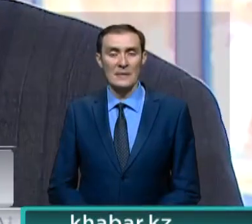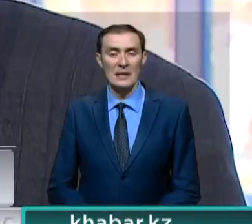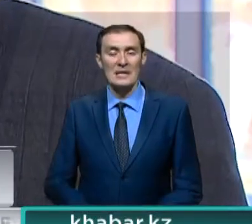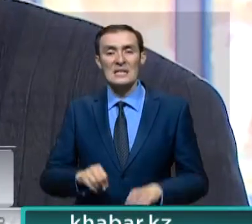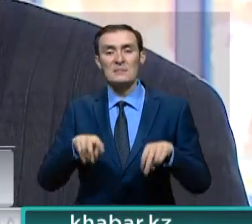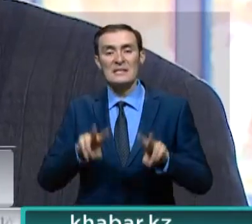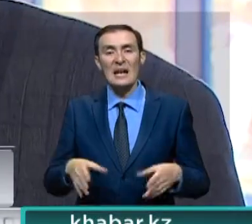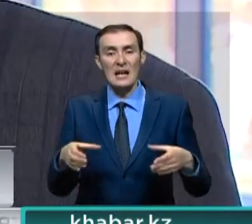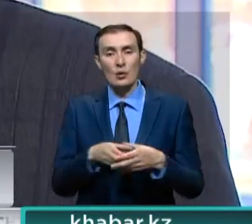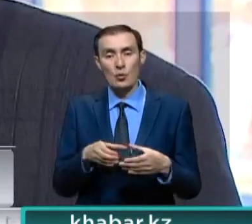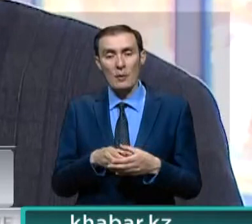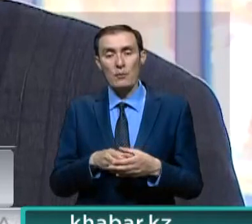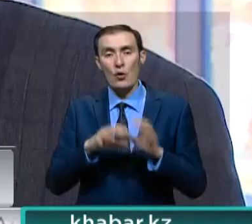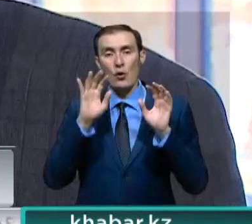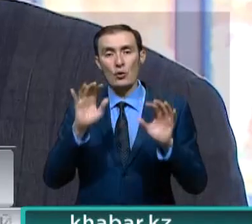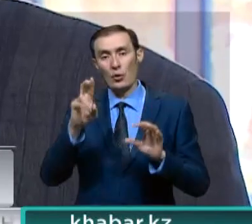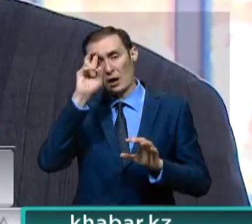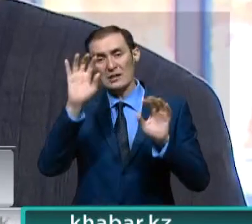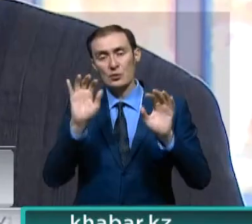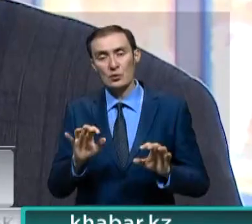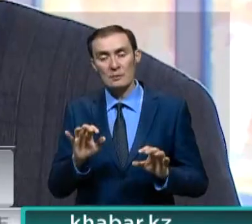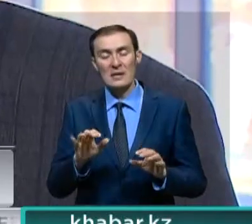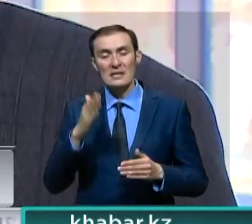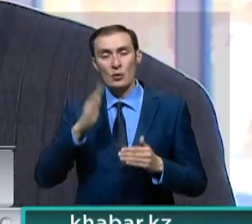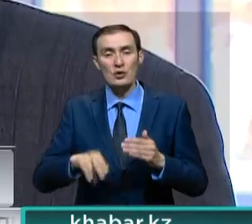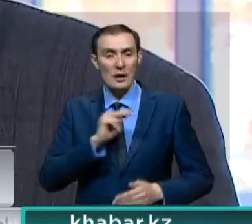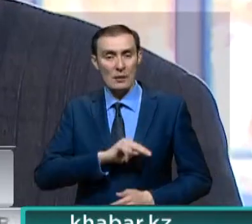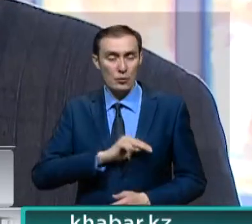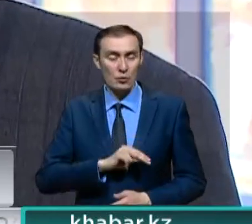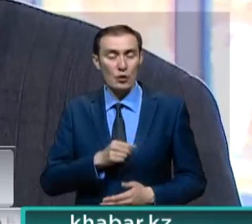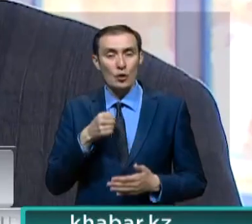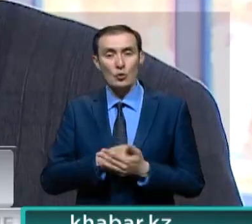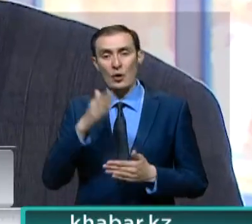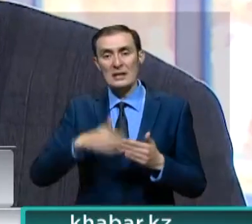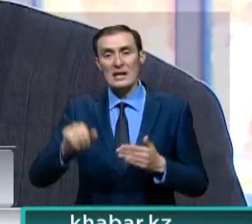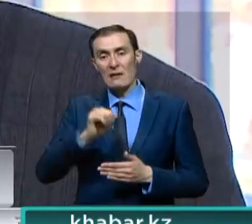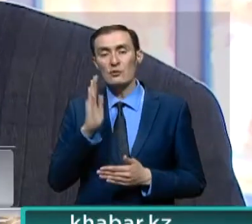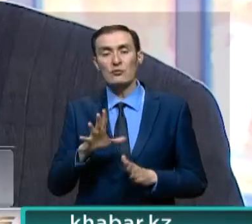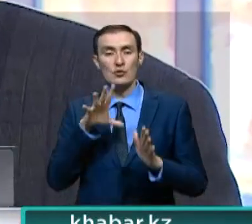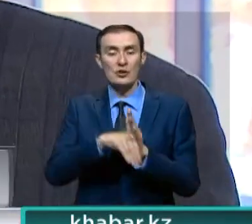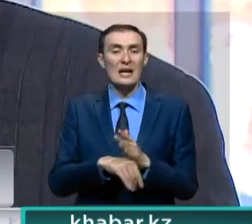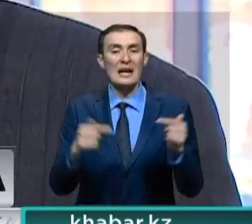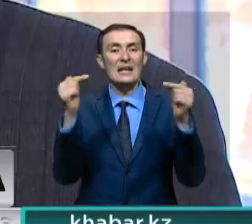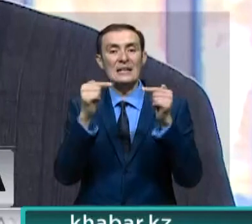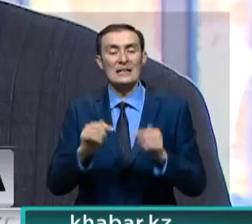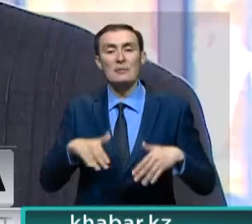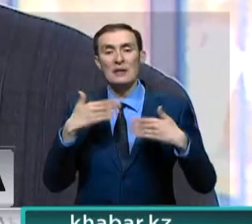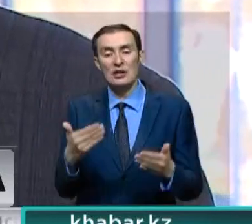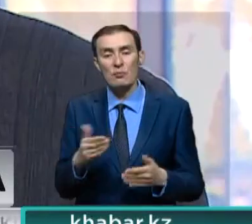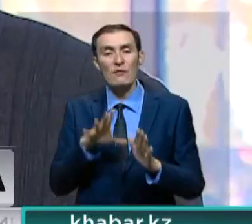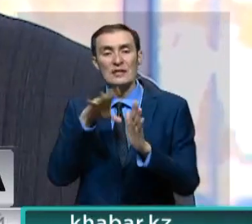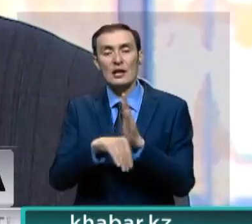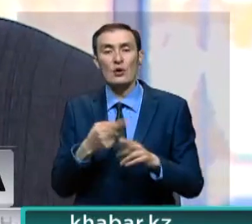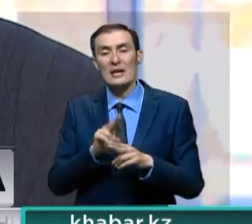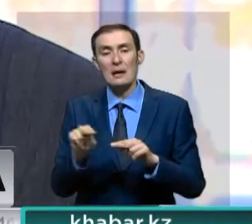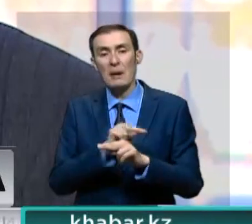Специальная рабочая группа по конституционным изменениям завершила свою работу. До конца августа будут внесены конкретные предложения по внедрению